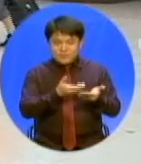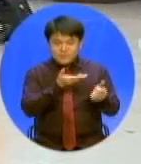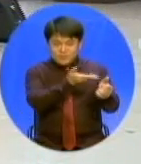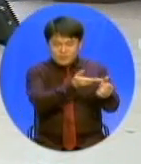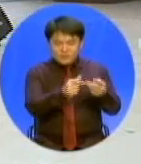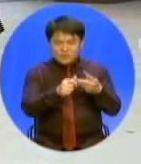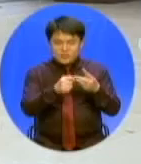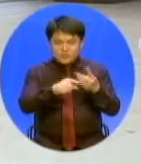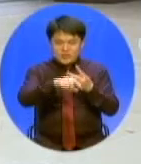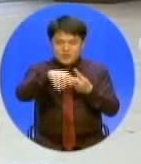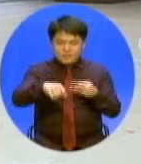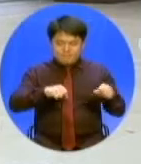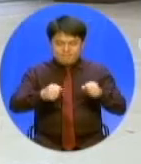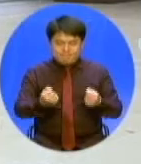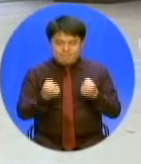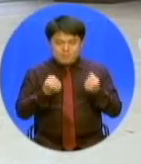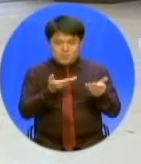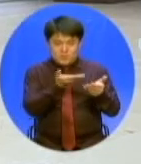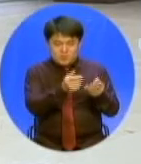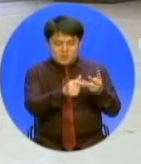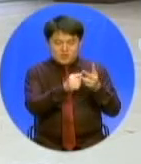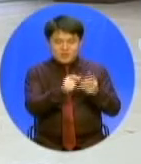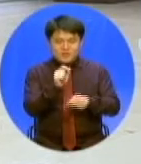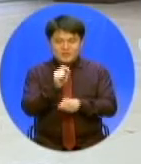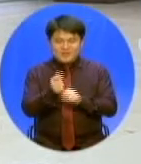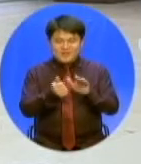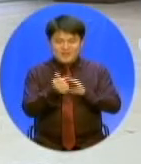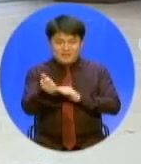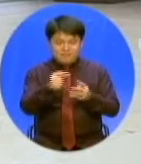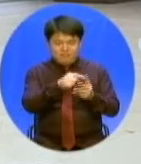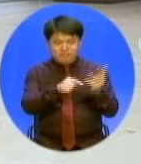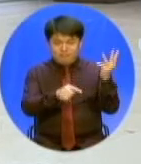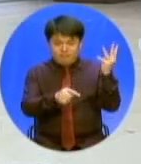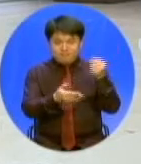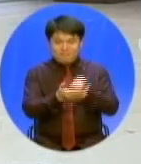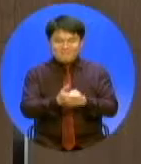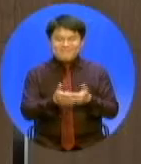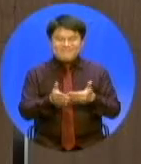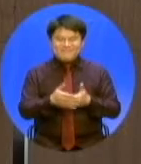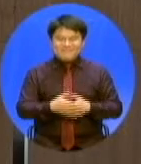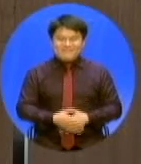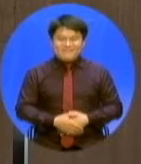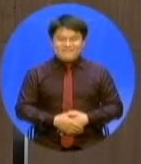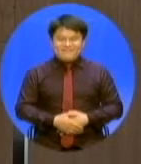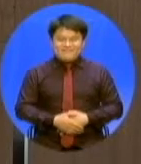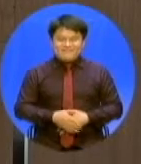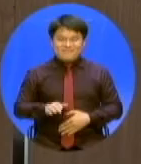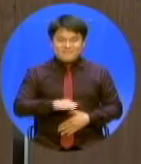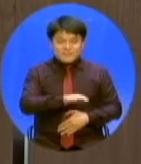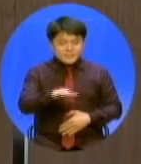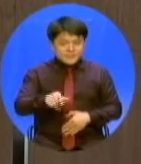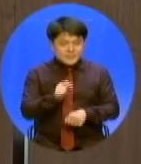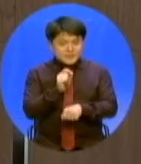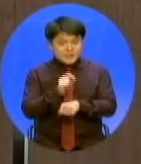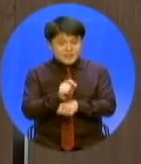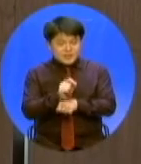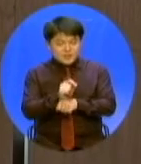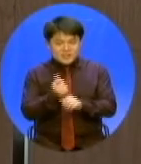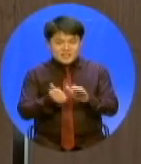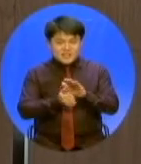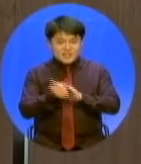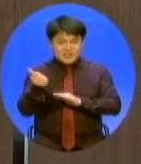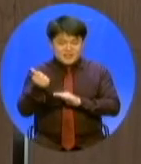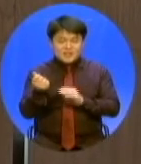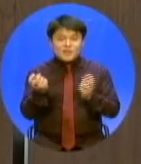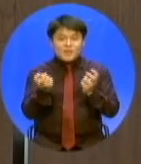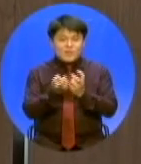번째는 지역의 활력을, 세 번째는 직원들에게는 희망을 이라는 경영방침을 정하셨습니다. 네, 저희 직원에게 희망을 이라는